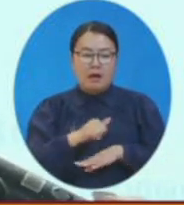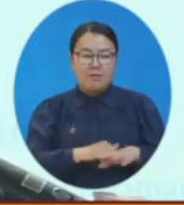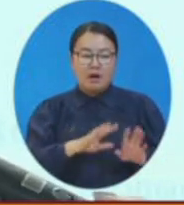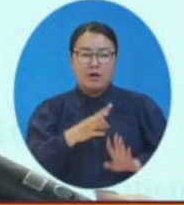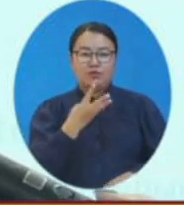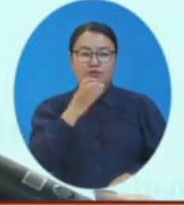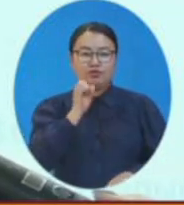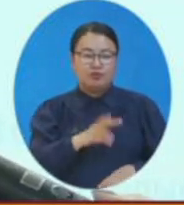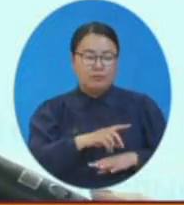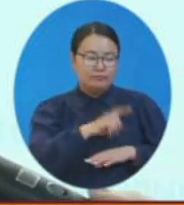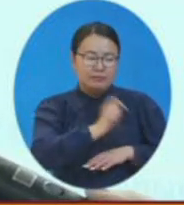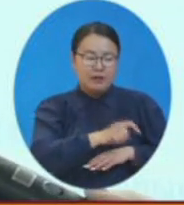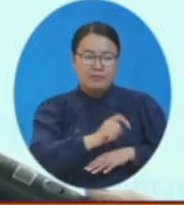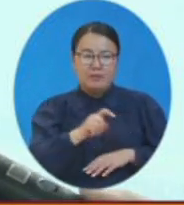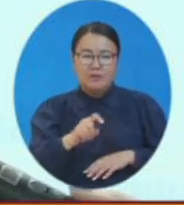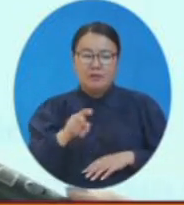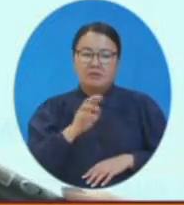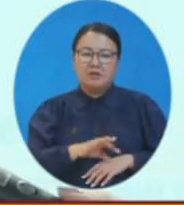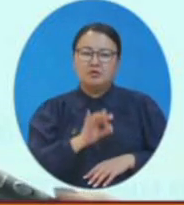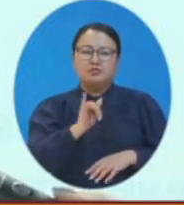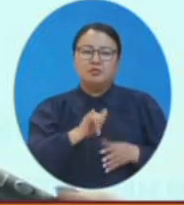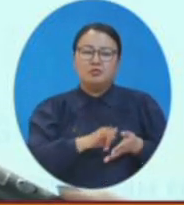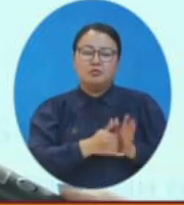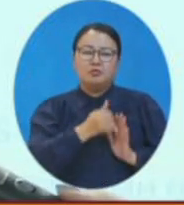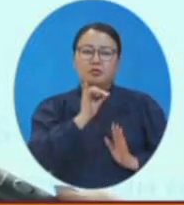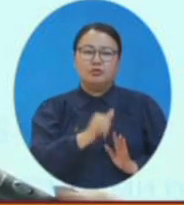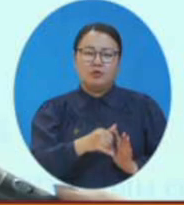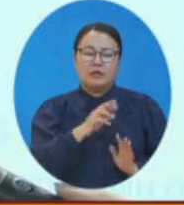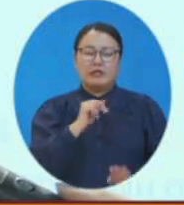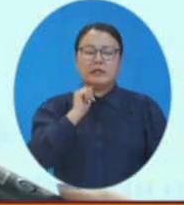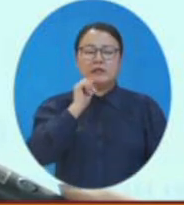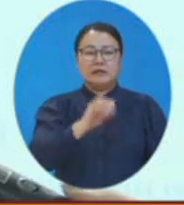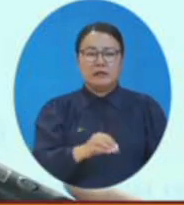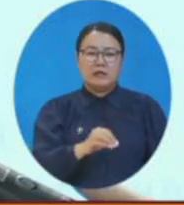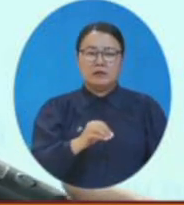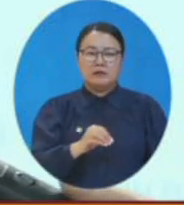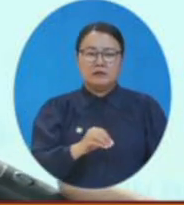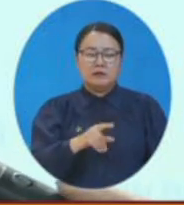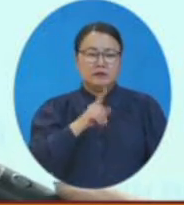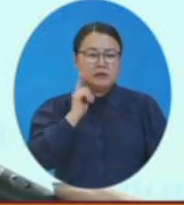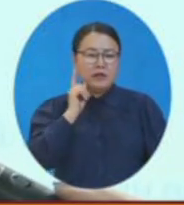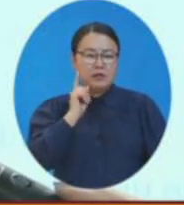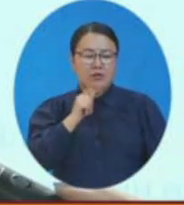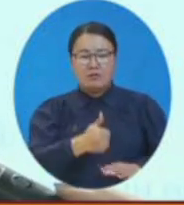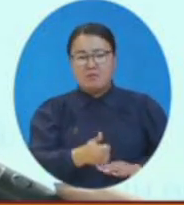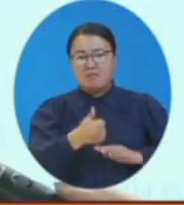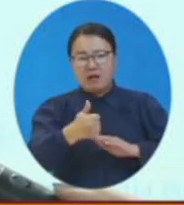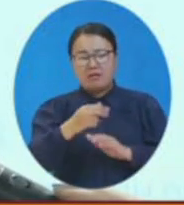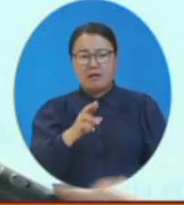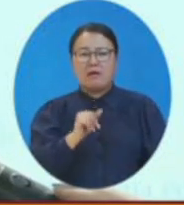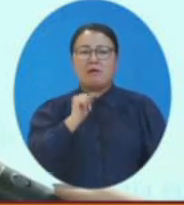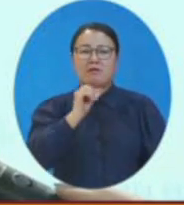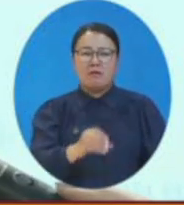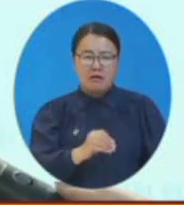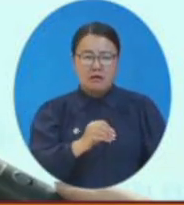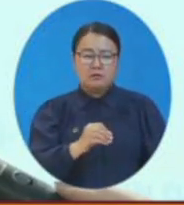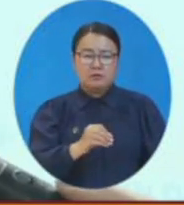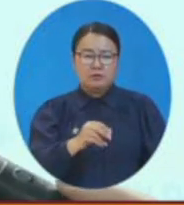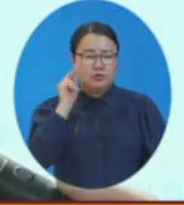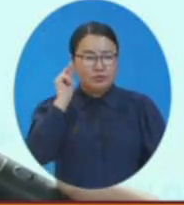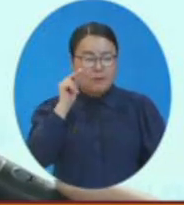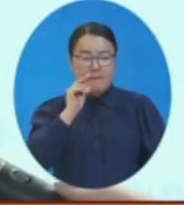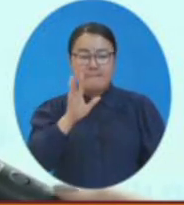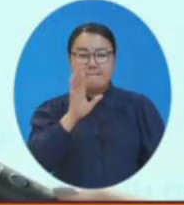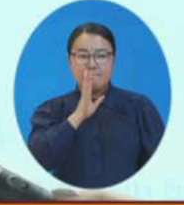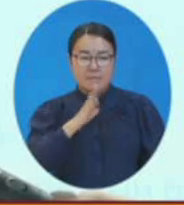14 сумаар яваад цалин продукт зэрэг гэж юм уу яаж юм уу хэрхэн одоо залуучуудаар хөгжүүлэх юм онлайн хувийн төлөв дээр одоо суралцах гад